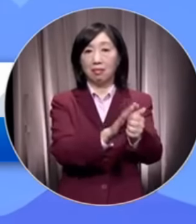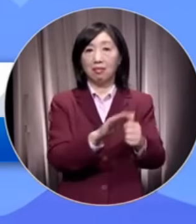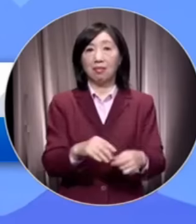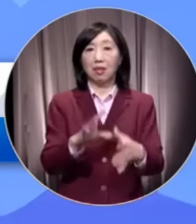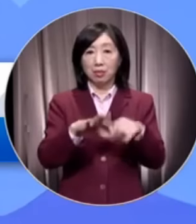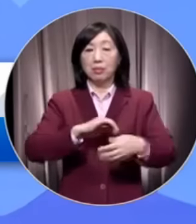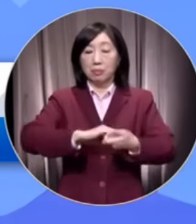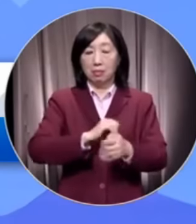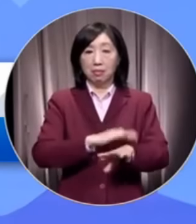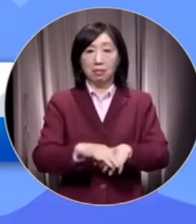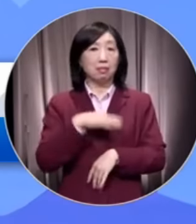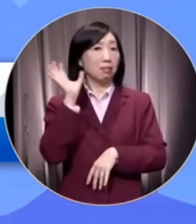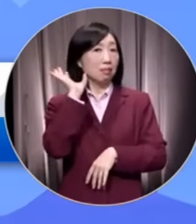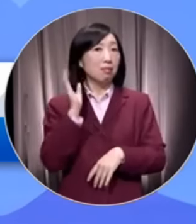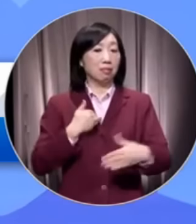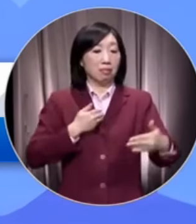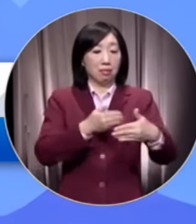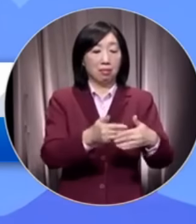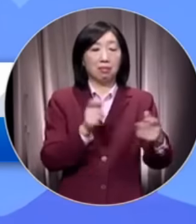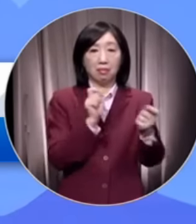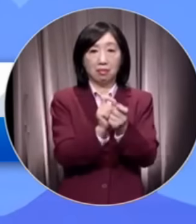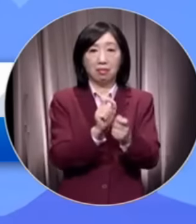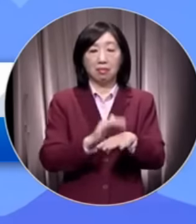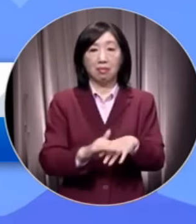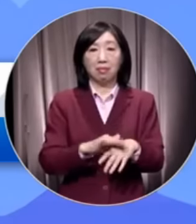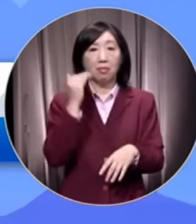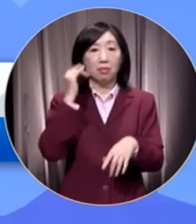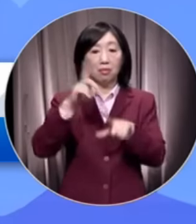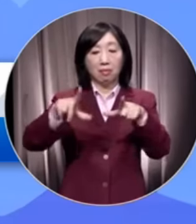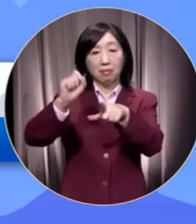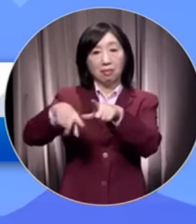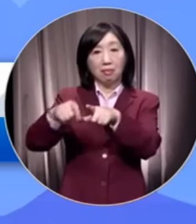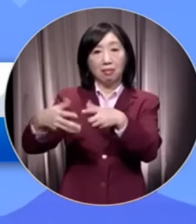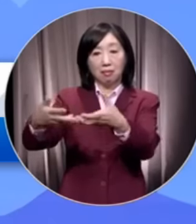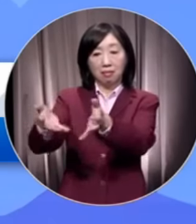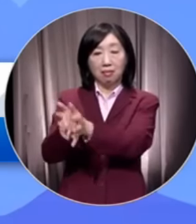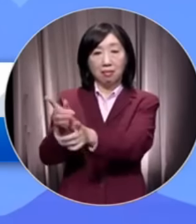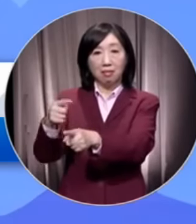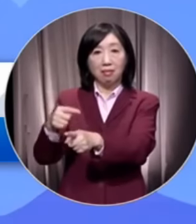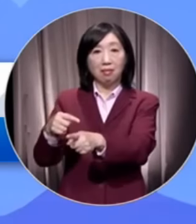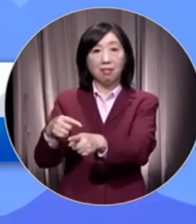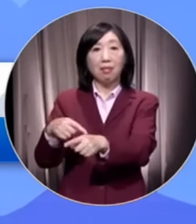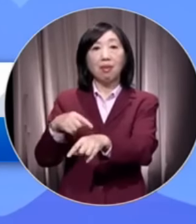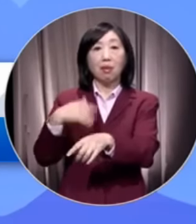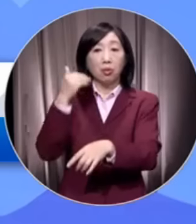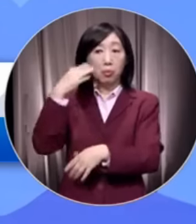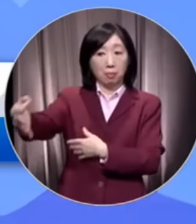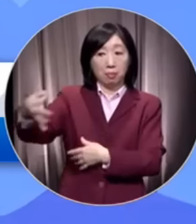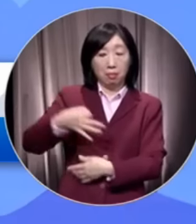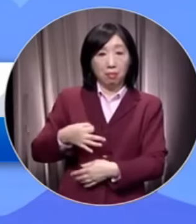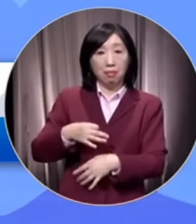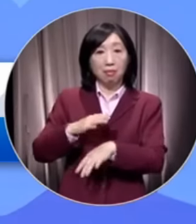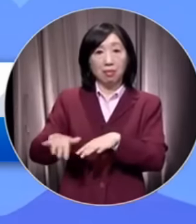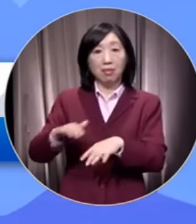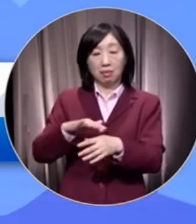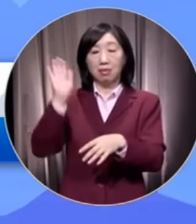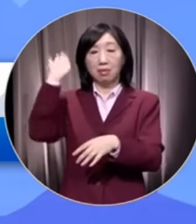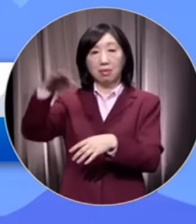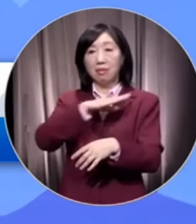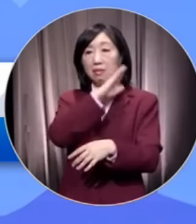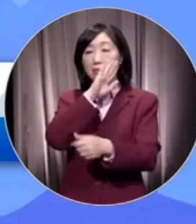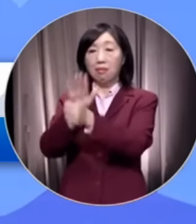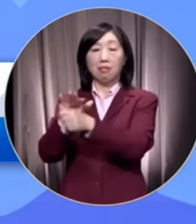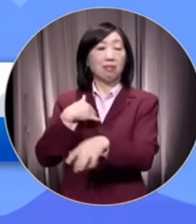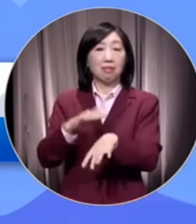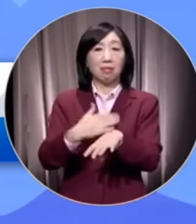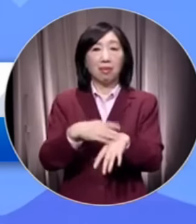人民，必须要跟人民在一起。如果我们跟大财团拿钱的话，我们可能只听大财团的。七大工商团体，我去的时候，